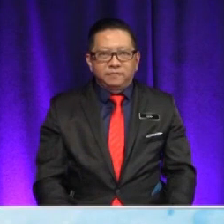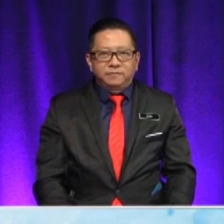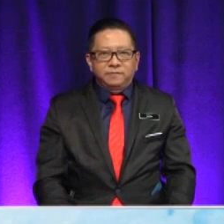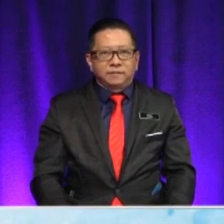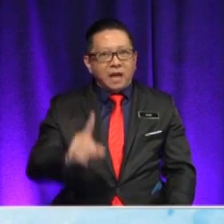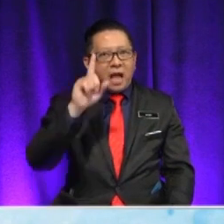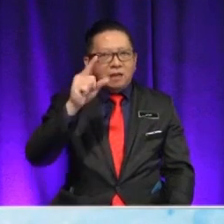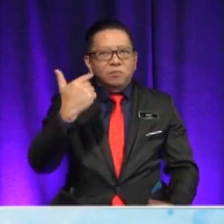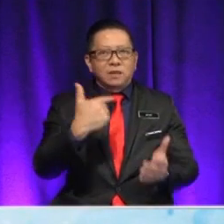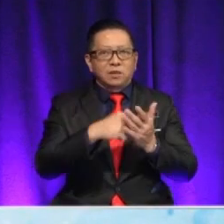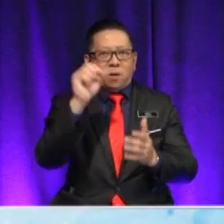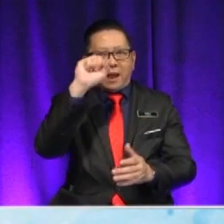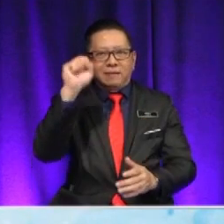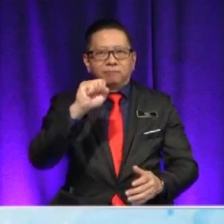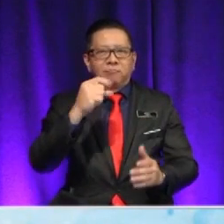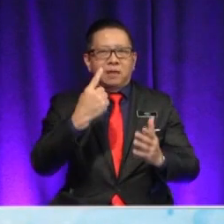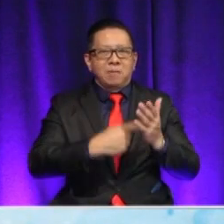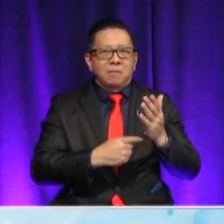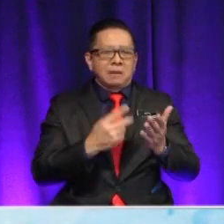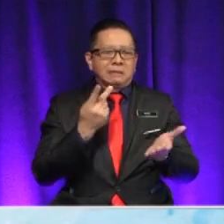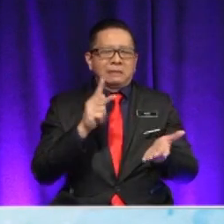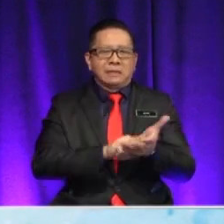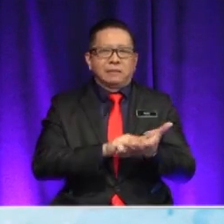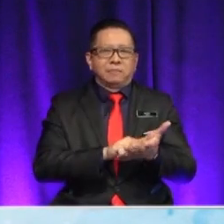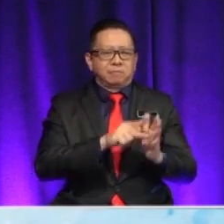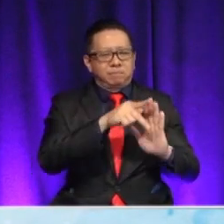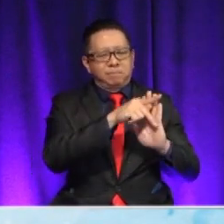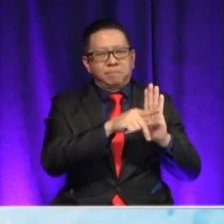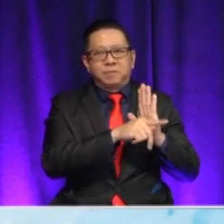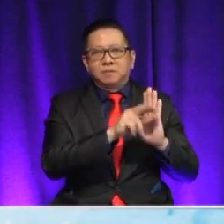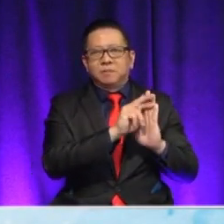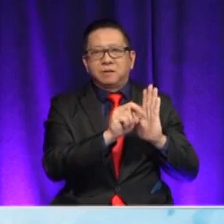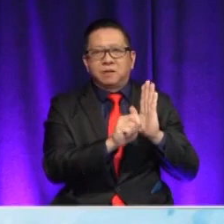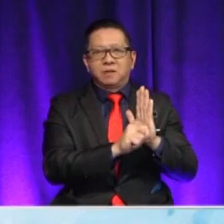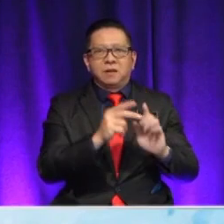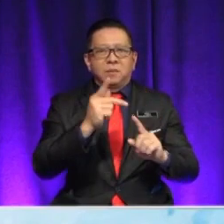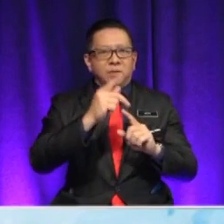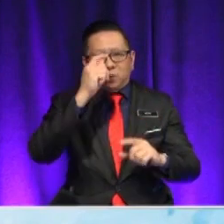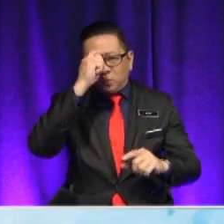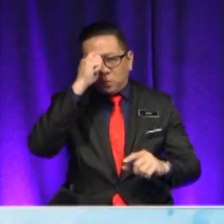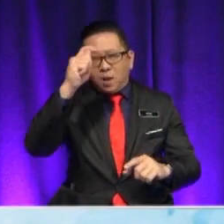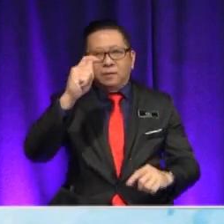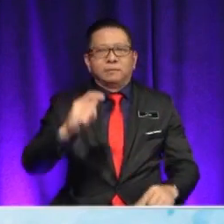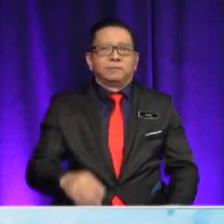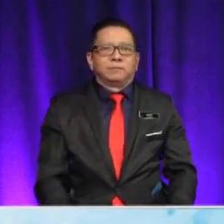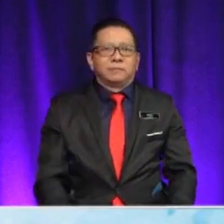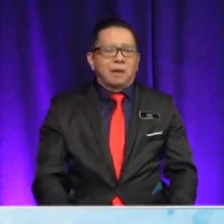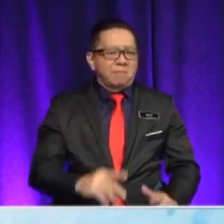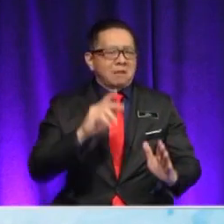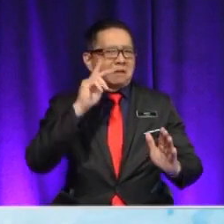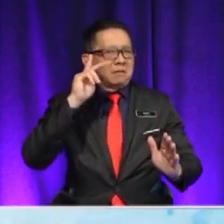soalan. Okey, apakah kesan prinsip kepercayaan kepada Tuhan? Apakah kesan